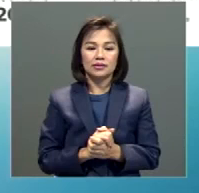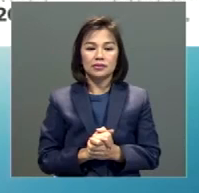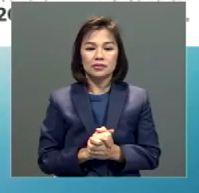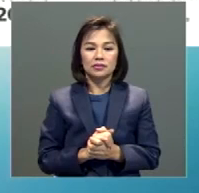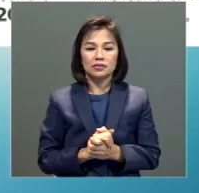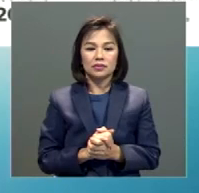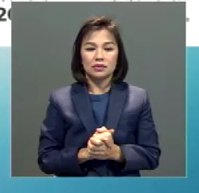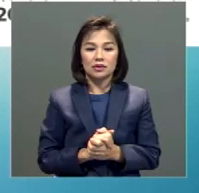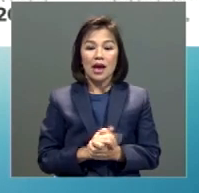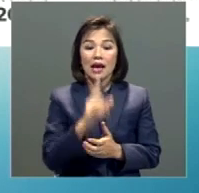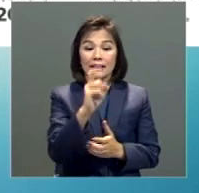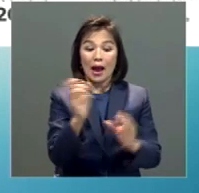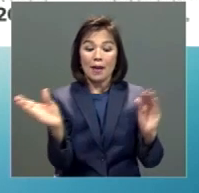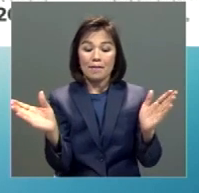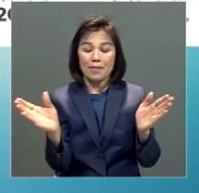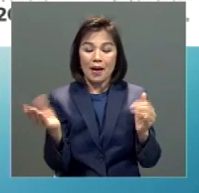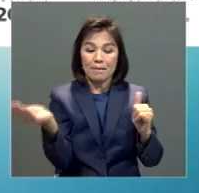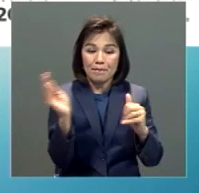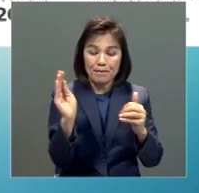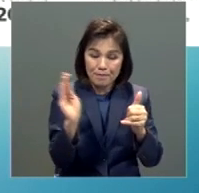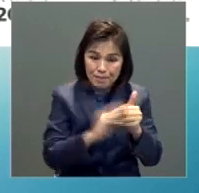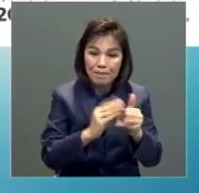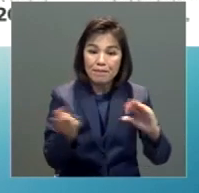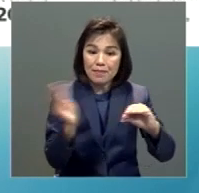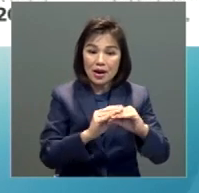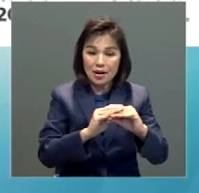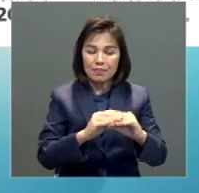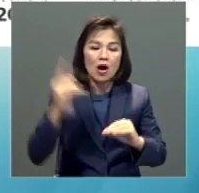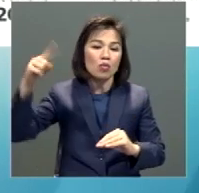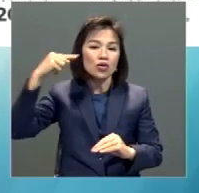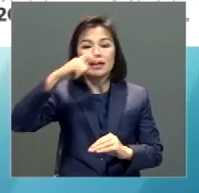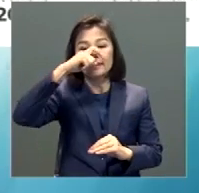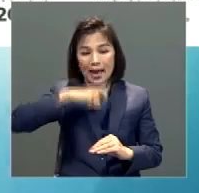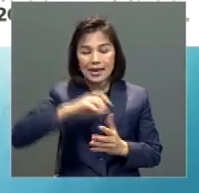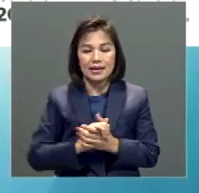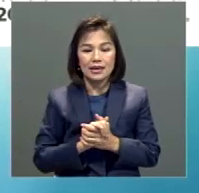ขอเชิญในแผนพรุ่งนี้ด้วยนะครับไปรายงานสำหรับในรายละเอียดของผู้ที่เสียชีวิตนะครับที่เกิดขึ้นเมื่อวานนี้นะครับเป็นรายที่47ครับผู้ป่วยหญิงไทยอายุ 85